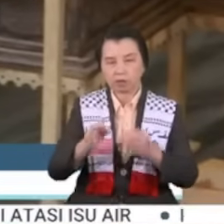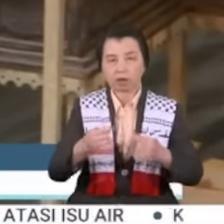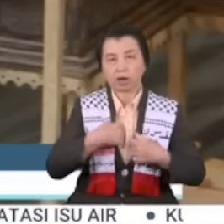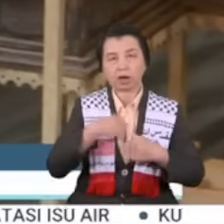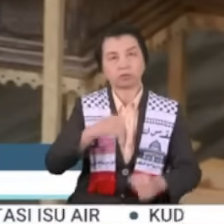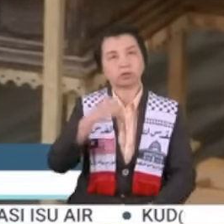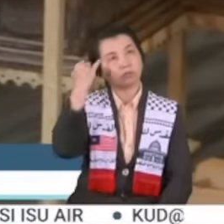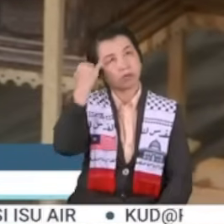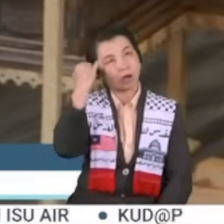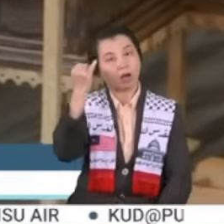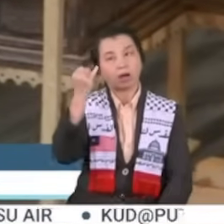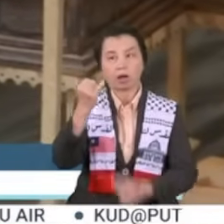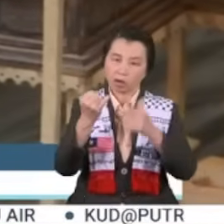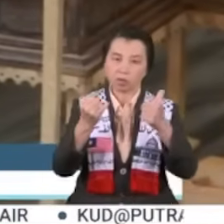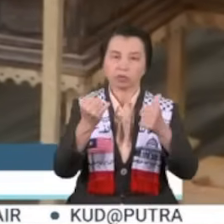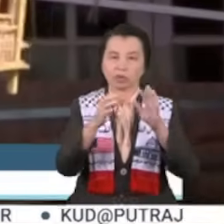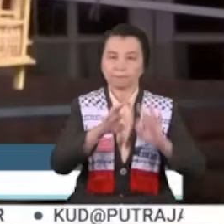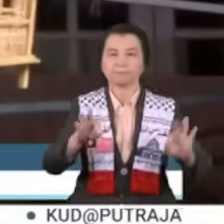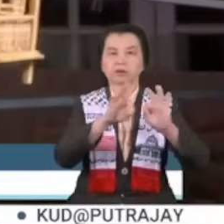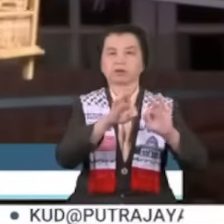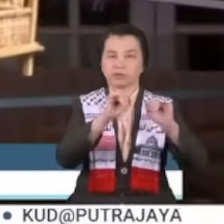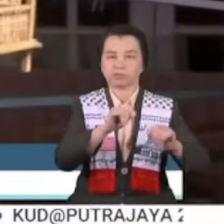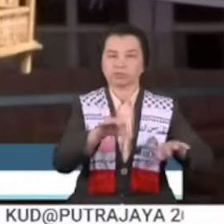mengilham itu yang